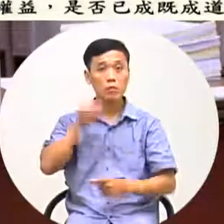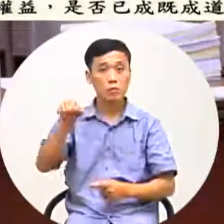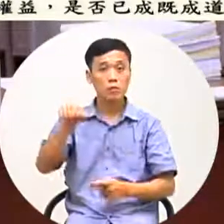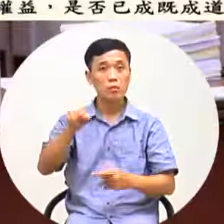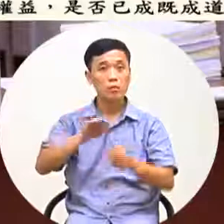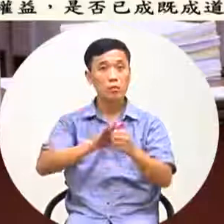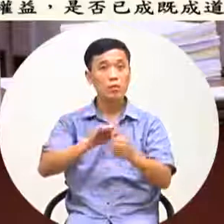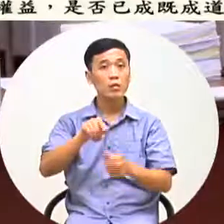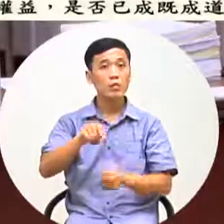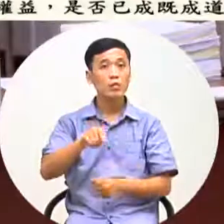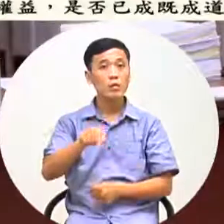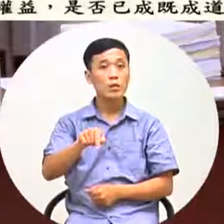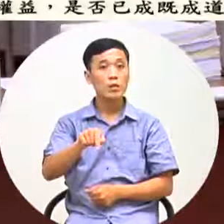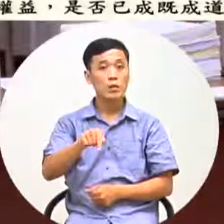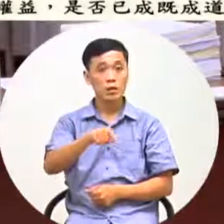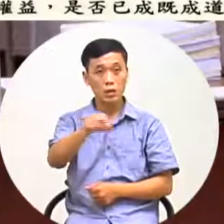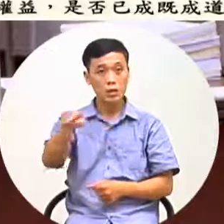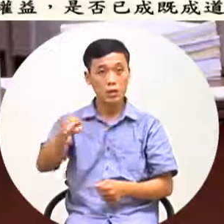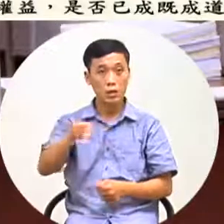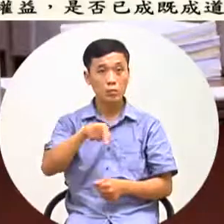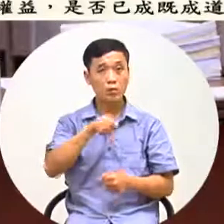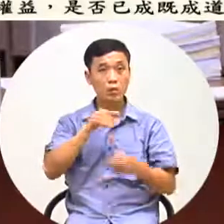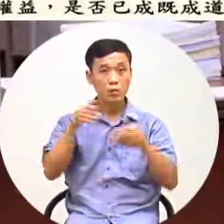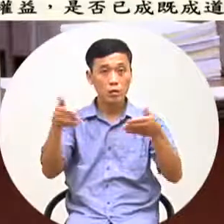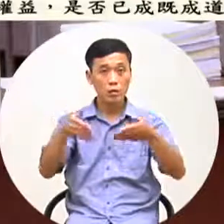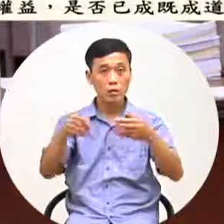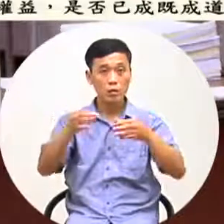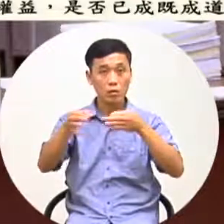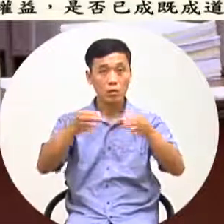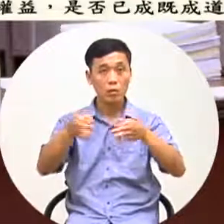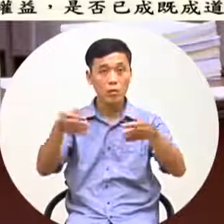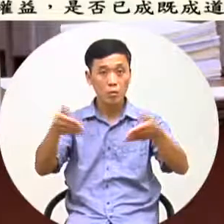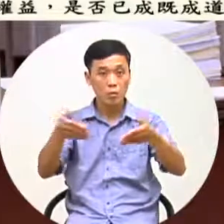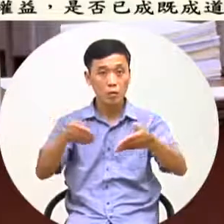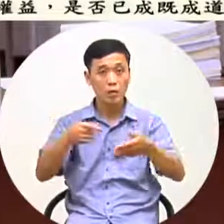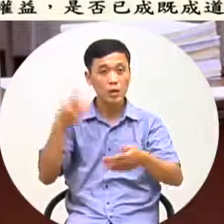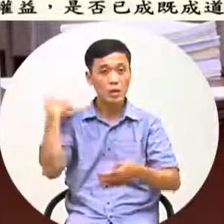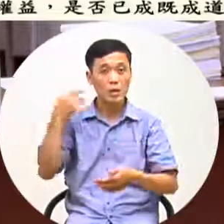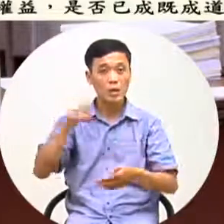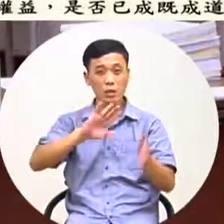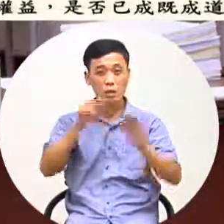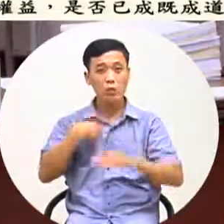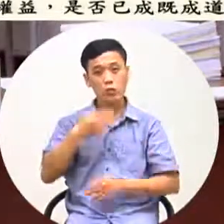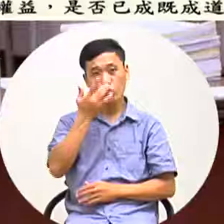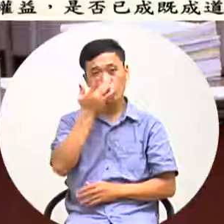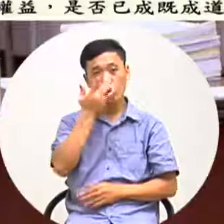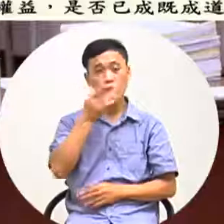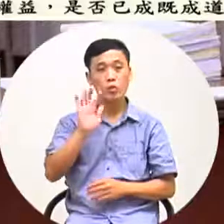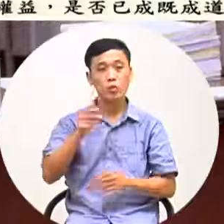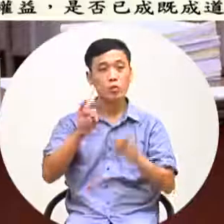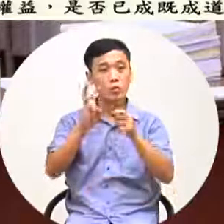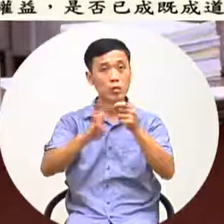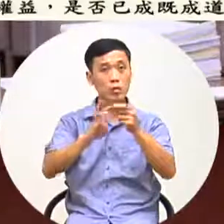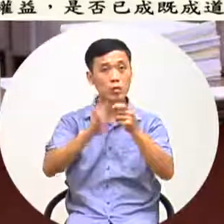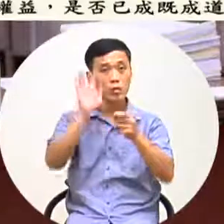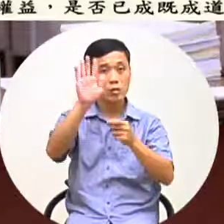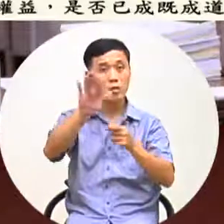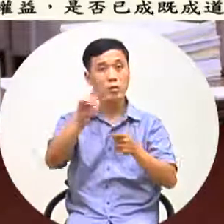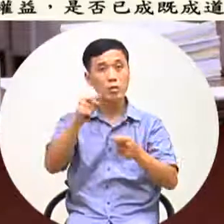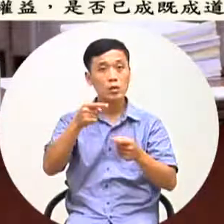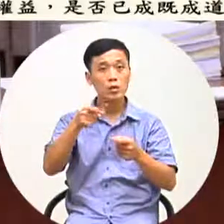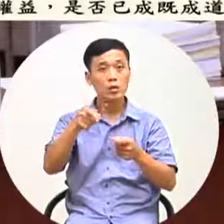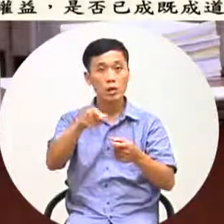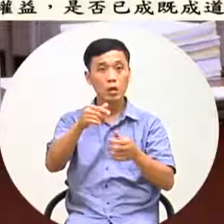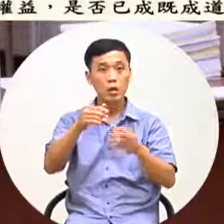去建商，安怎去做，安怎去的，我不了解，因不了解啊。但是三十栋啊，我靠，要你撤走伊。我啊，要对上去申